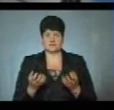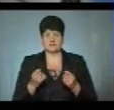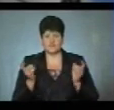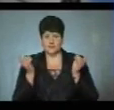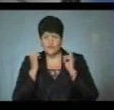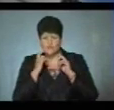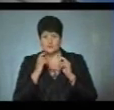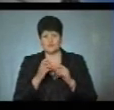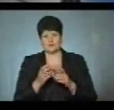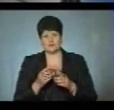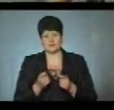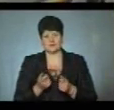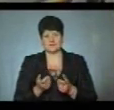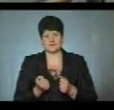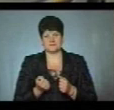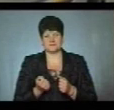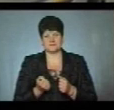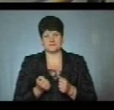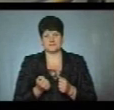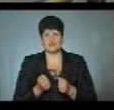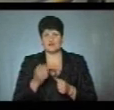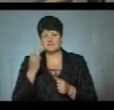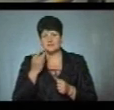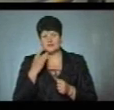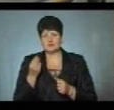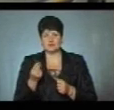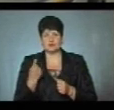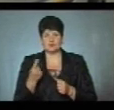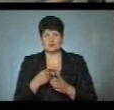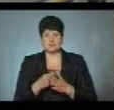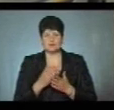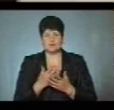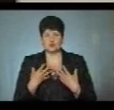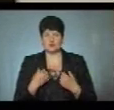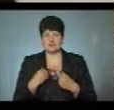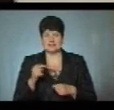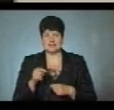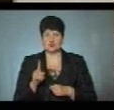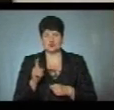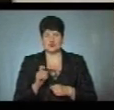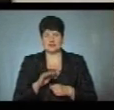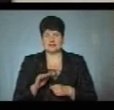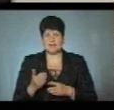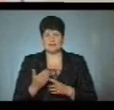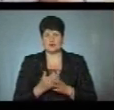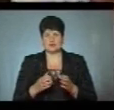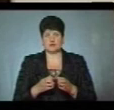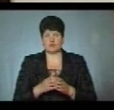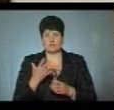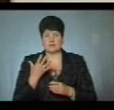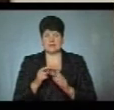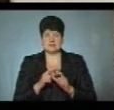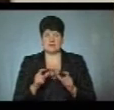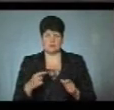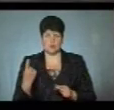трохи одягу, ще навушники, щоб слухати трохи розмовцику. Влітку за кошти обласного бюджету мають оздоровити 1100 дітей пільгових категорій в 5